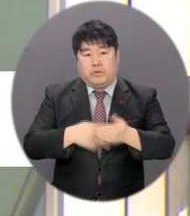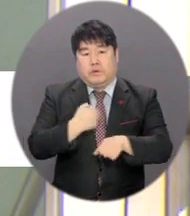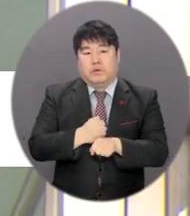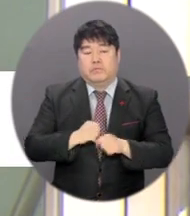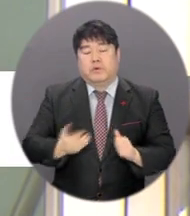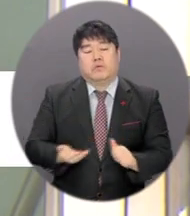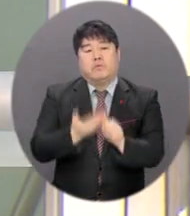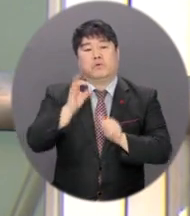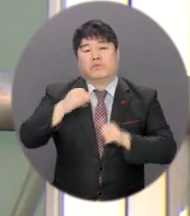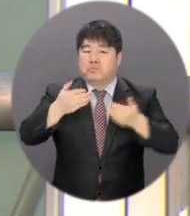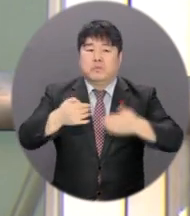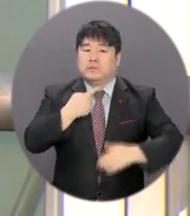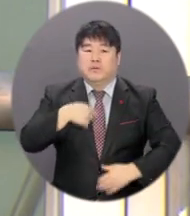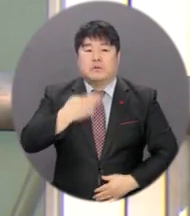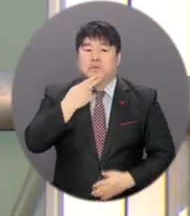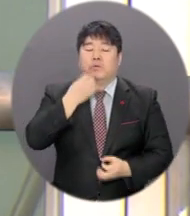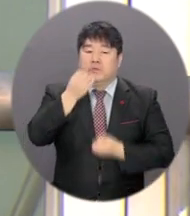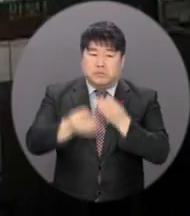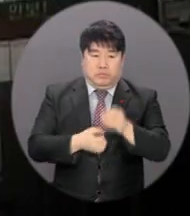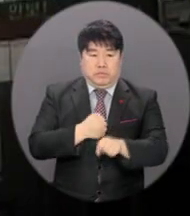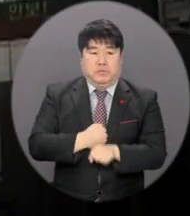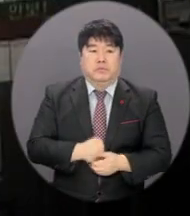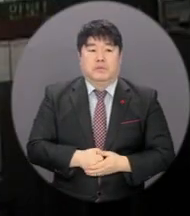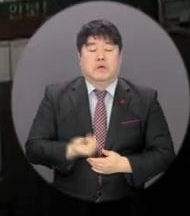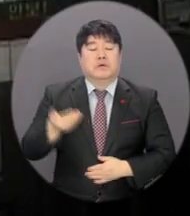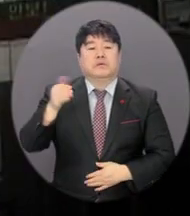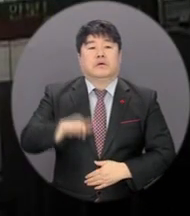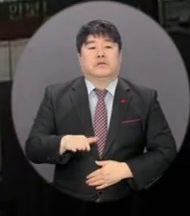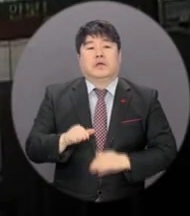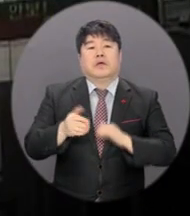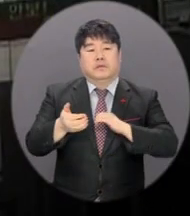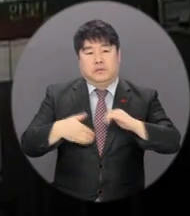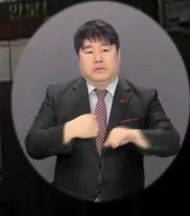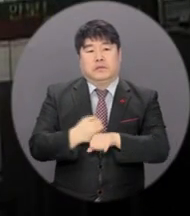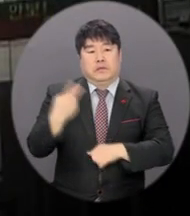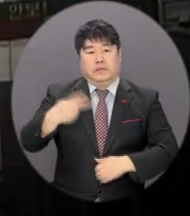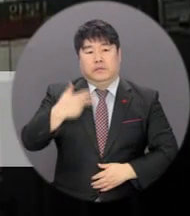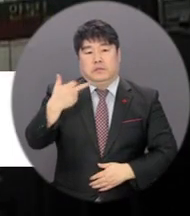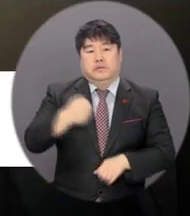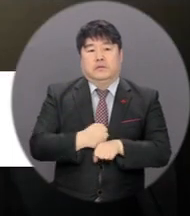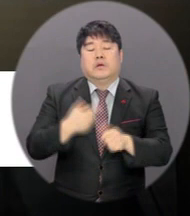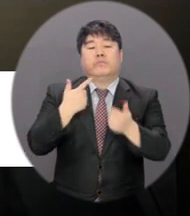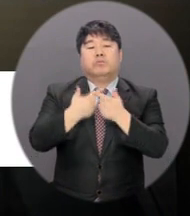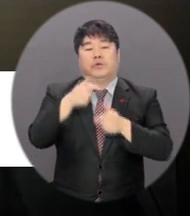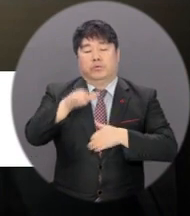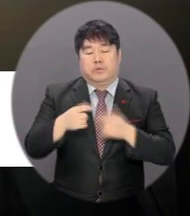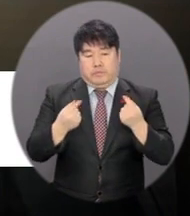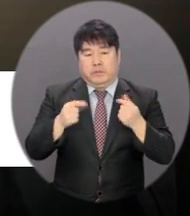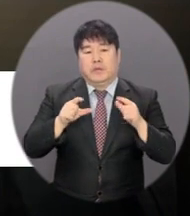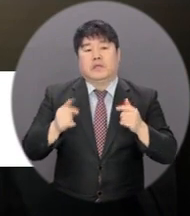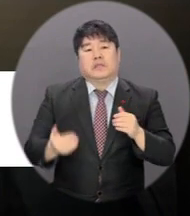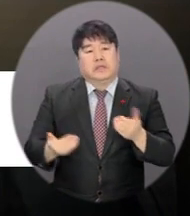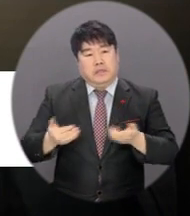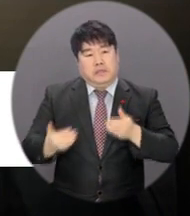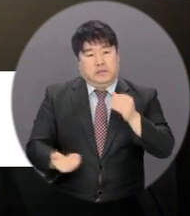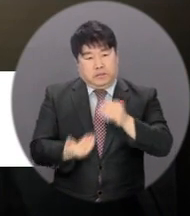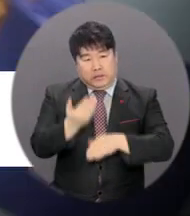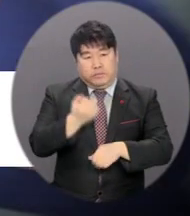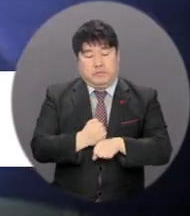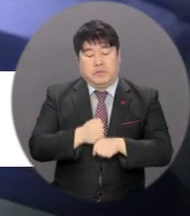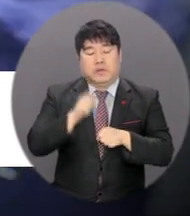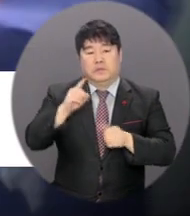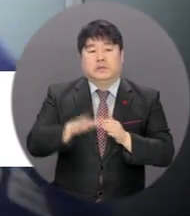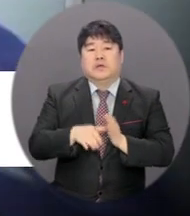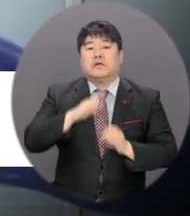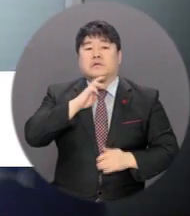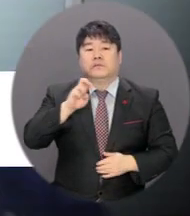없었다고 진술한 것으로 알려졌습니다. 그런데 앞서 지난 2017년 부산에서도 비슷한 사건이 있었습니다.